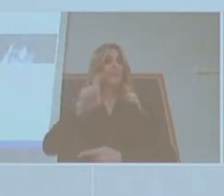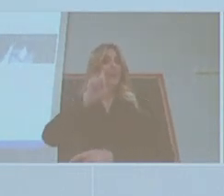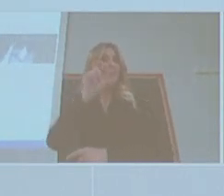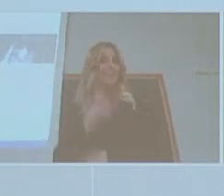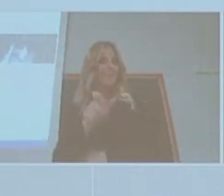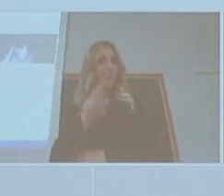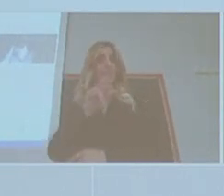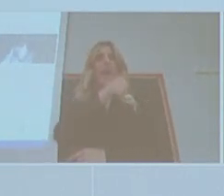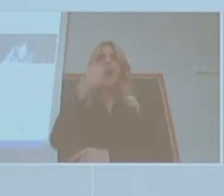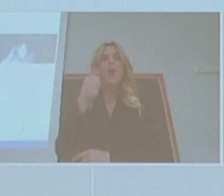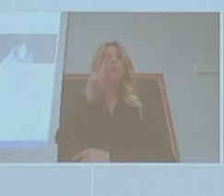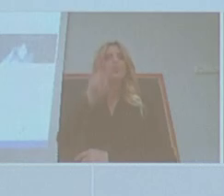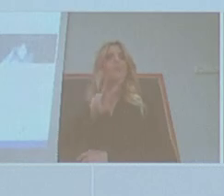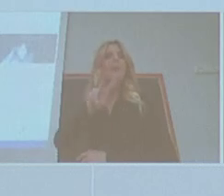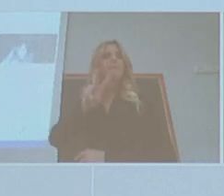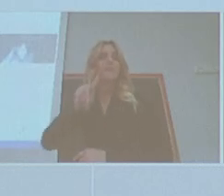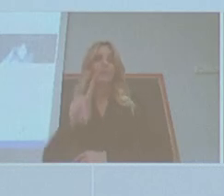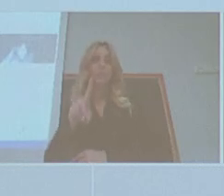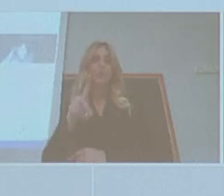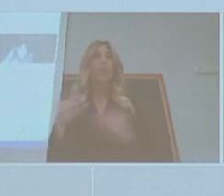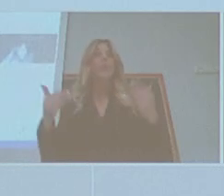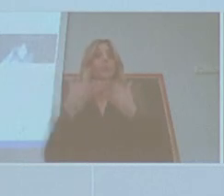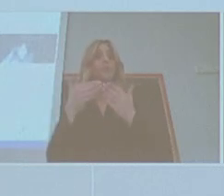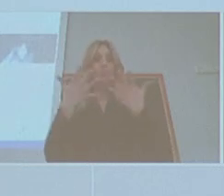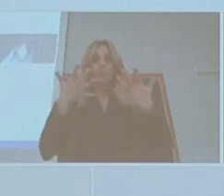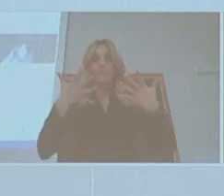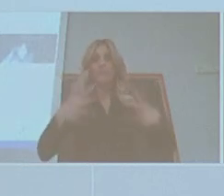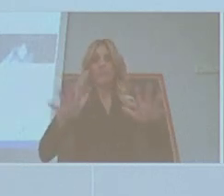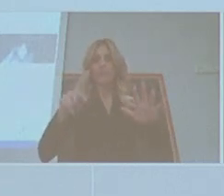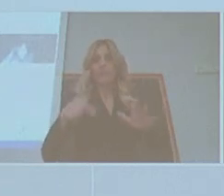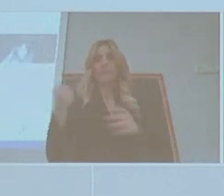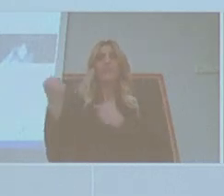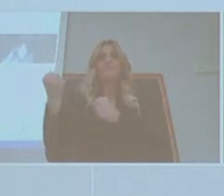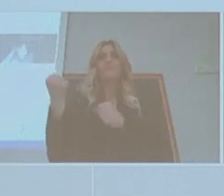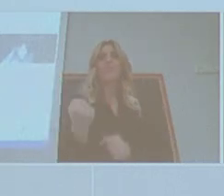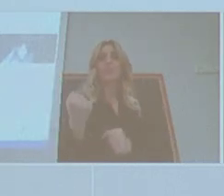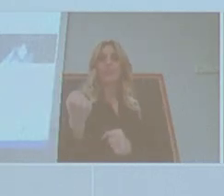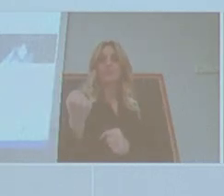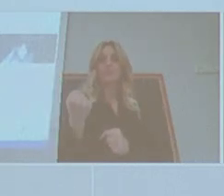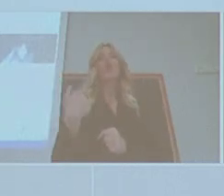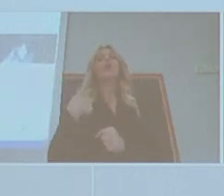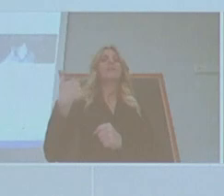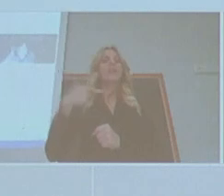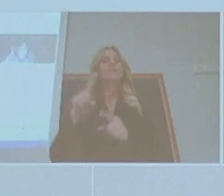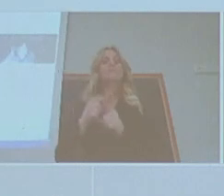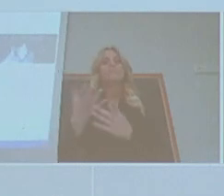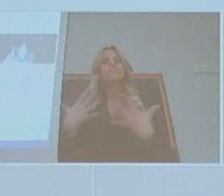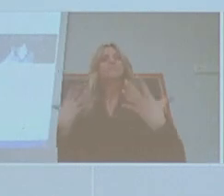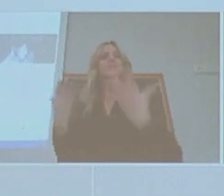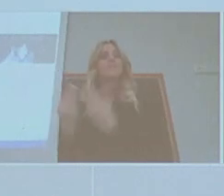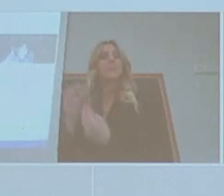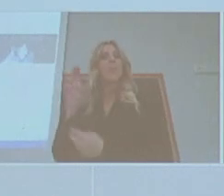2021, uno studio fatto dalla Fondazione Simbola in collaborazione con